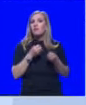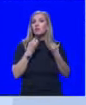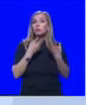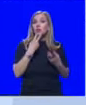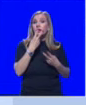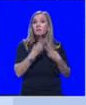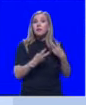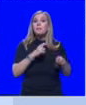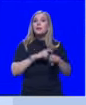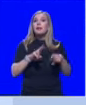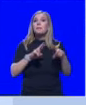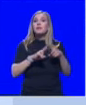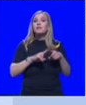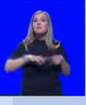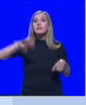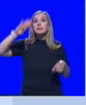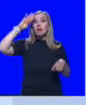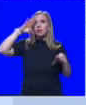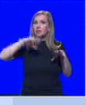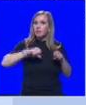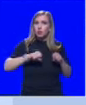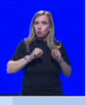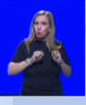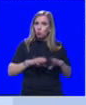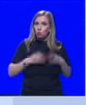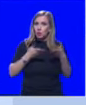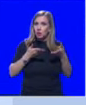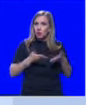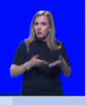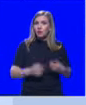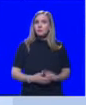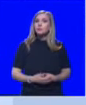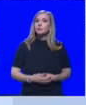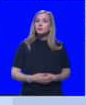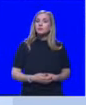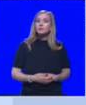Делян Пеевски, например, в изпълнителната власт? Допускате ли такъв ход?